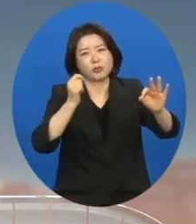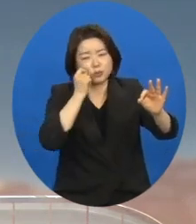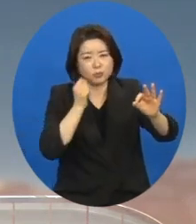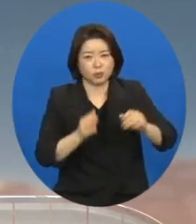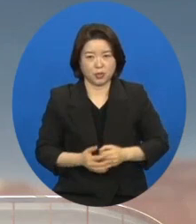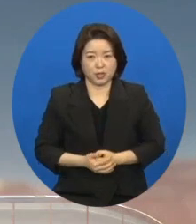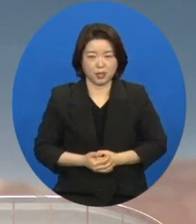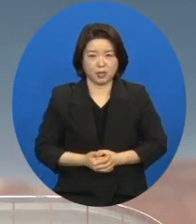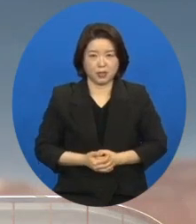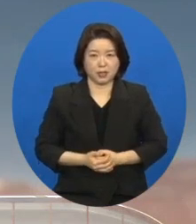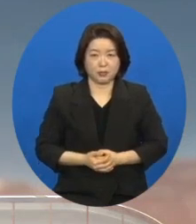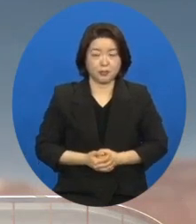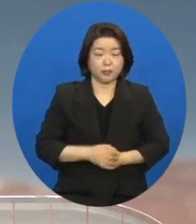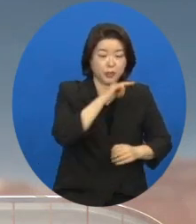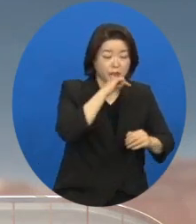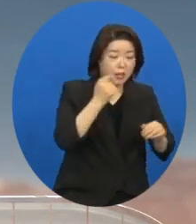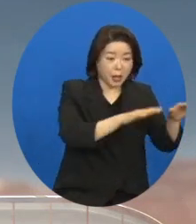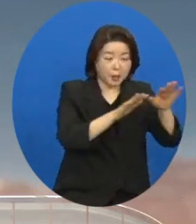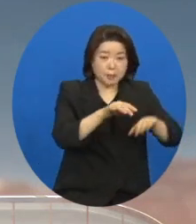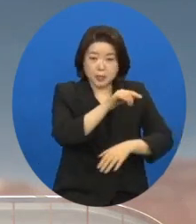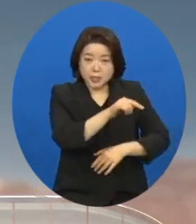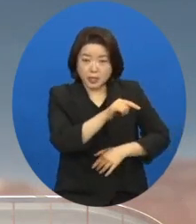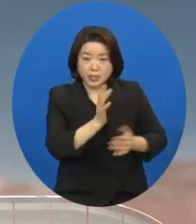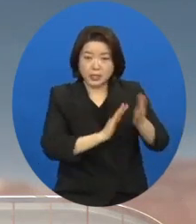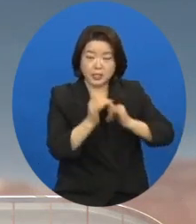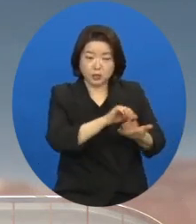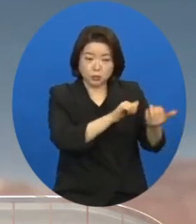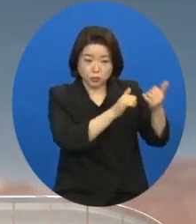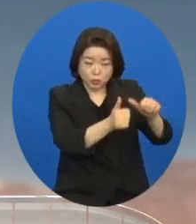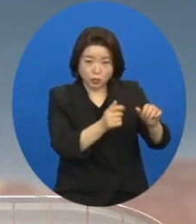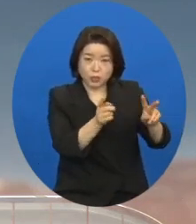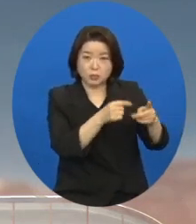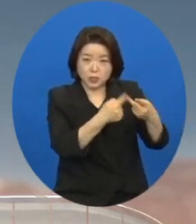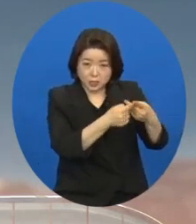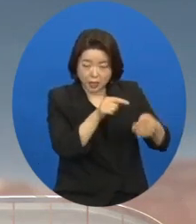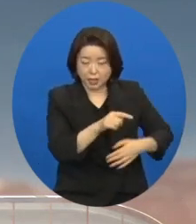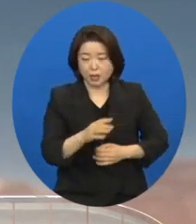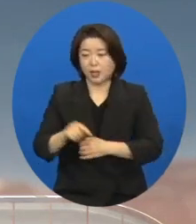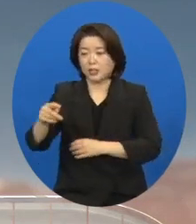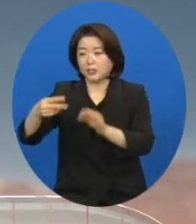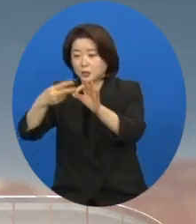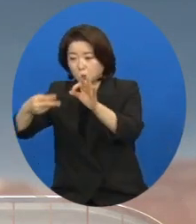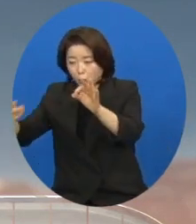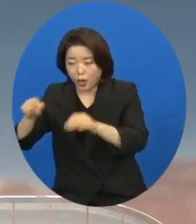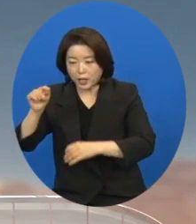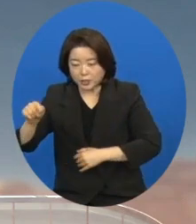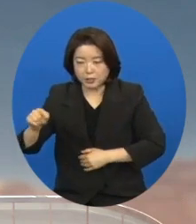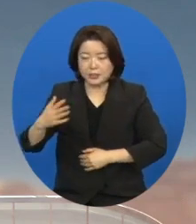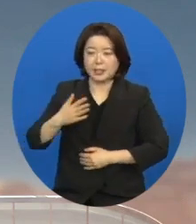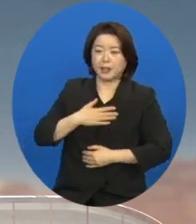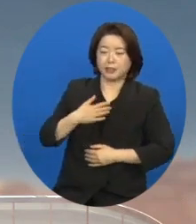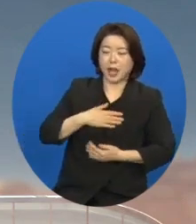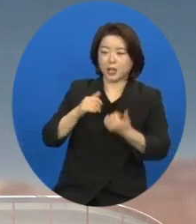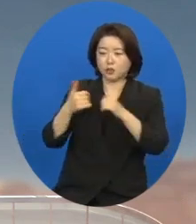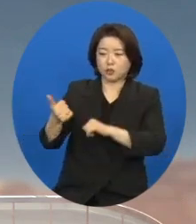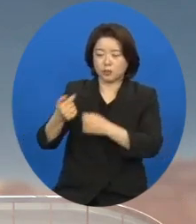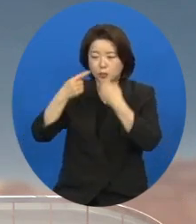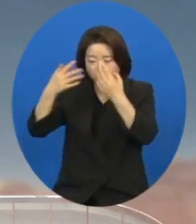죽으심을 의미한다면 요단강을 건너라면요, 자아의 죽음이 분명해야 됩니다. 그래야만